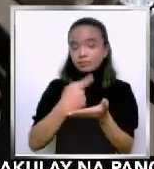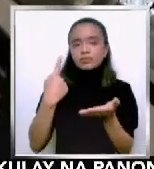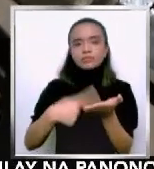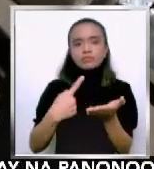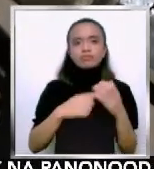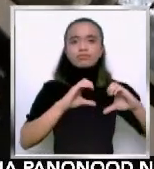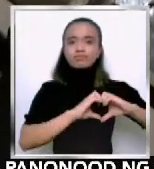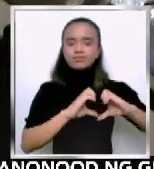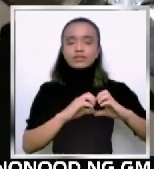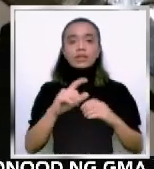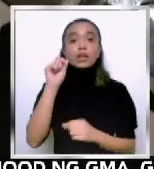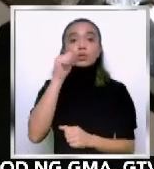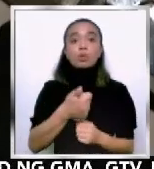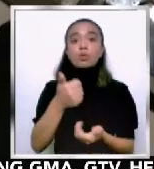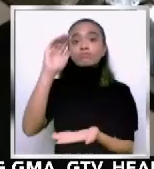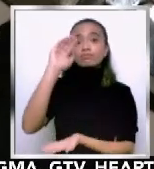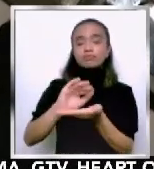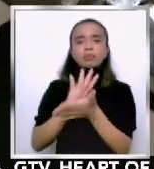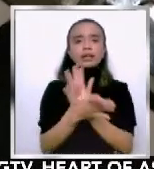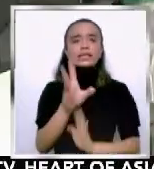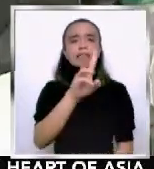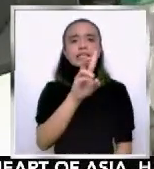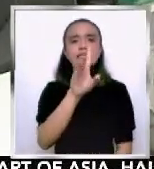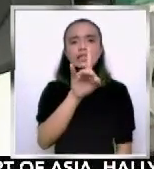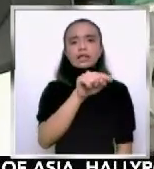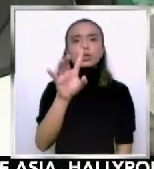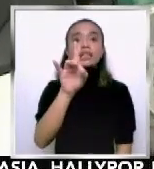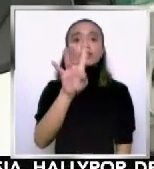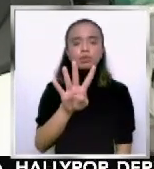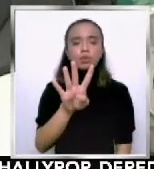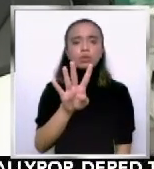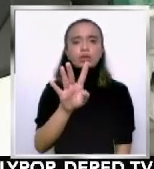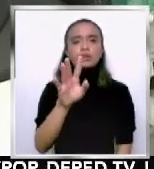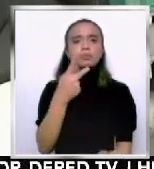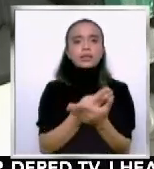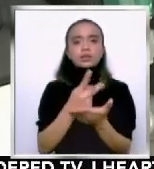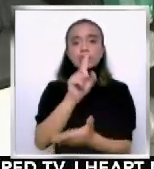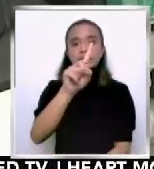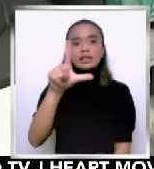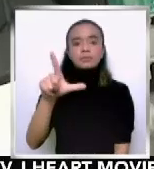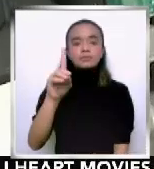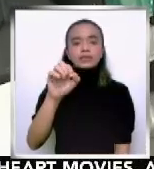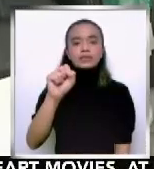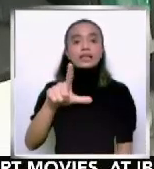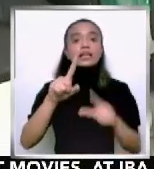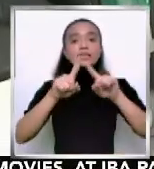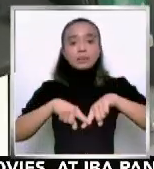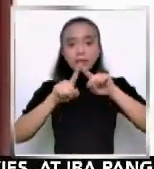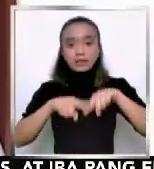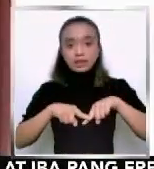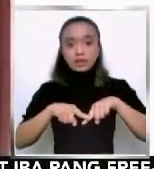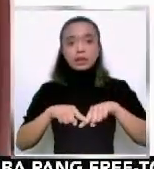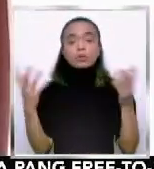rollback bukas, magiging 68 hanggang 84 pesos ang kada litro ng diesel sa Metro Manila, depende sa pagbibilhang